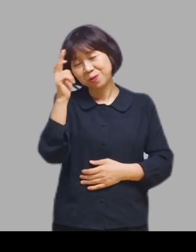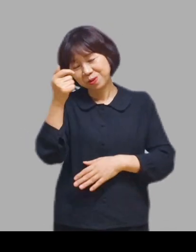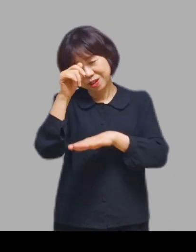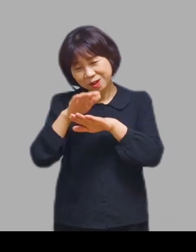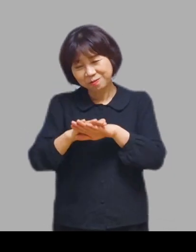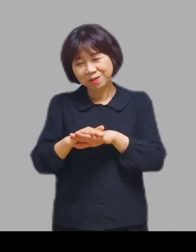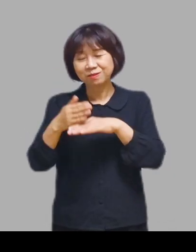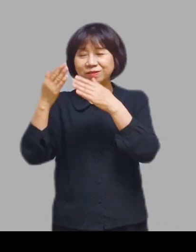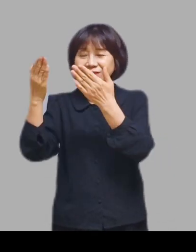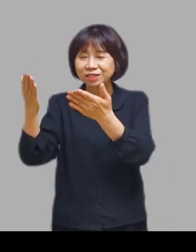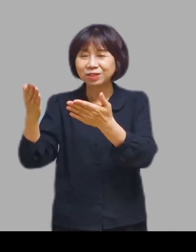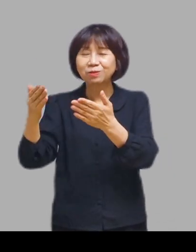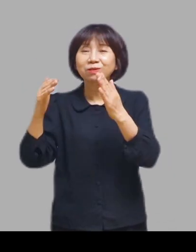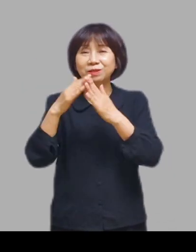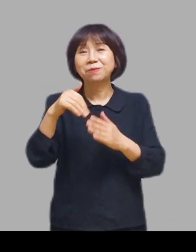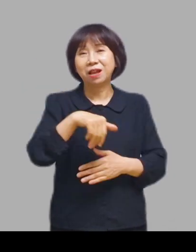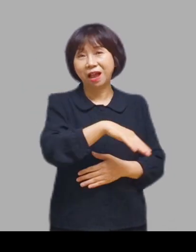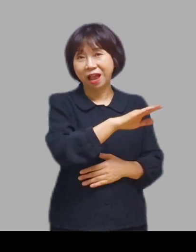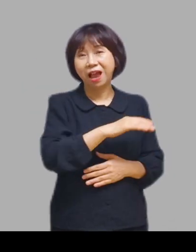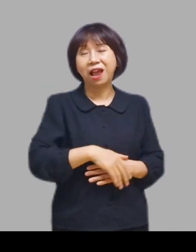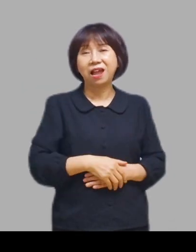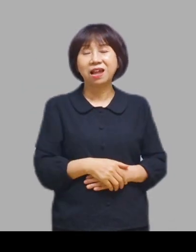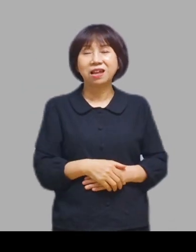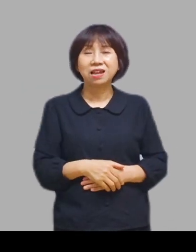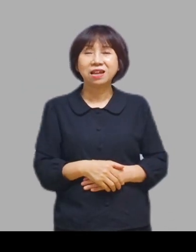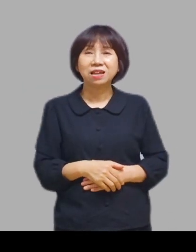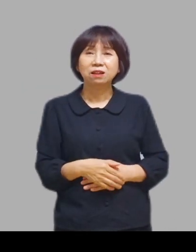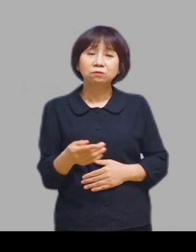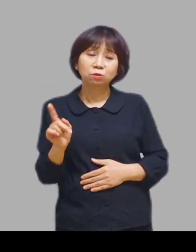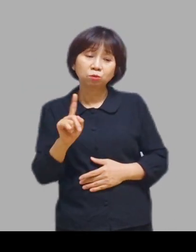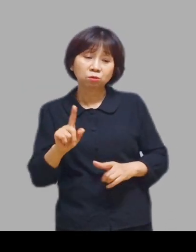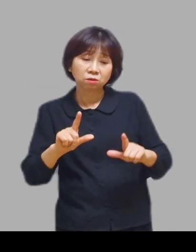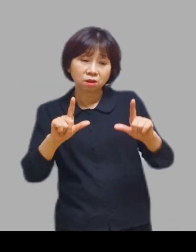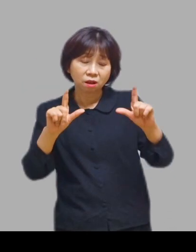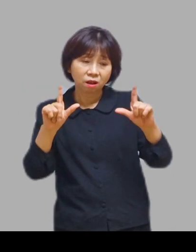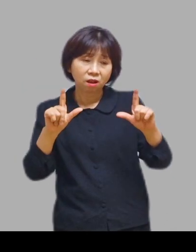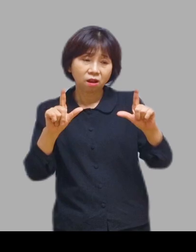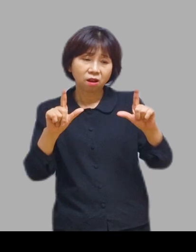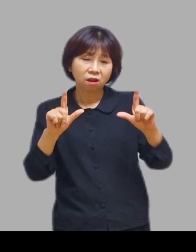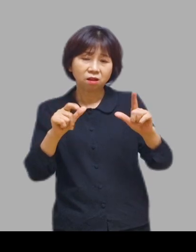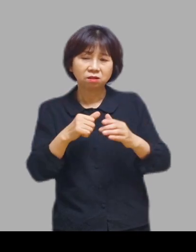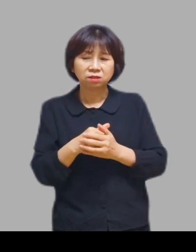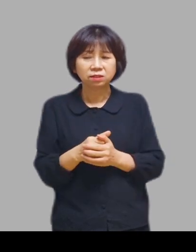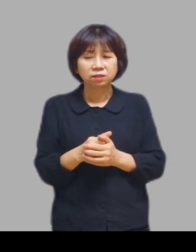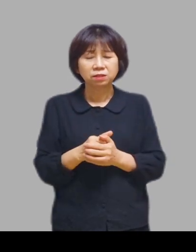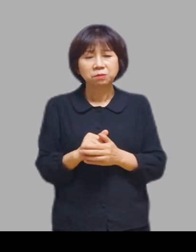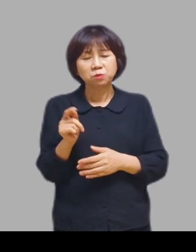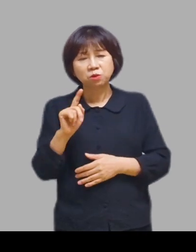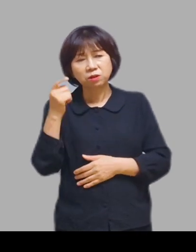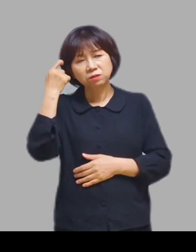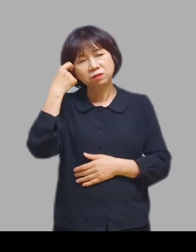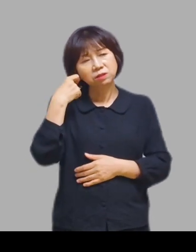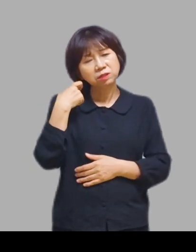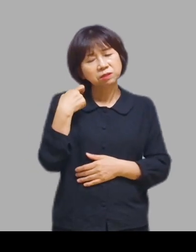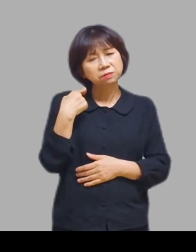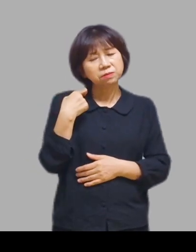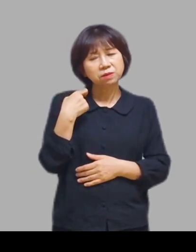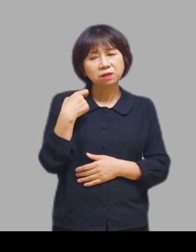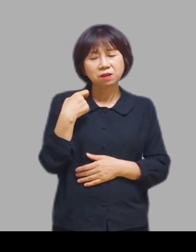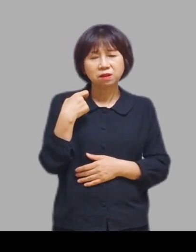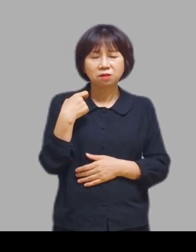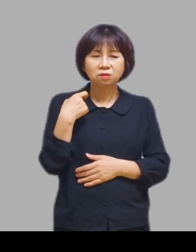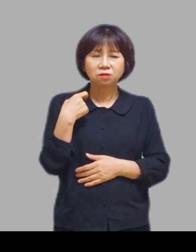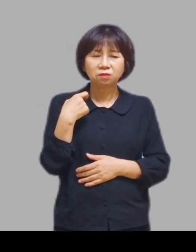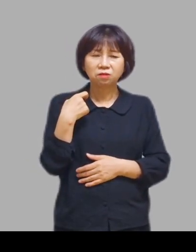잘 드리고 가셨던 분이 계십니다. 그런데 어느 날부터인가 왠지 사람들을 조금 피하는 것처럼 느껴져요. 그래서